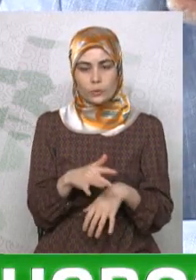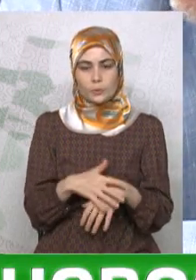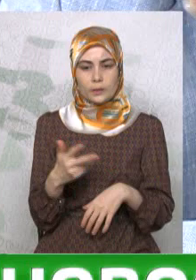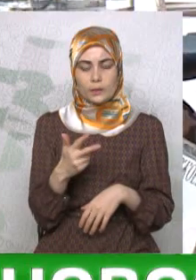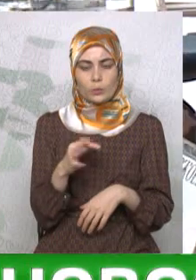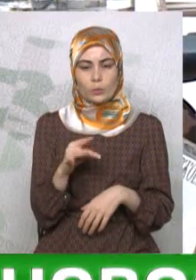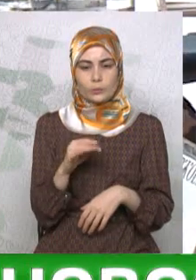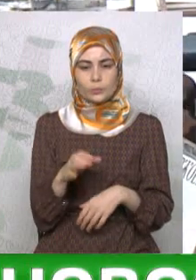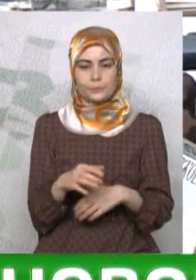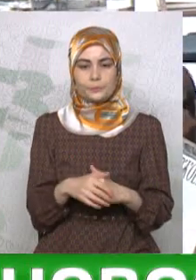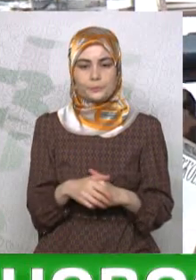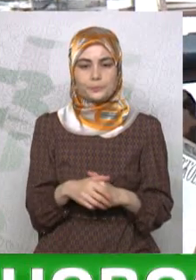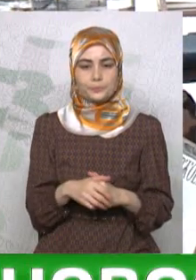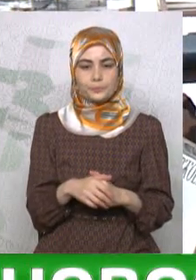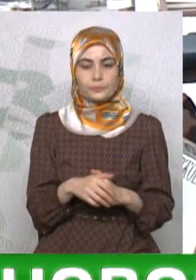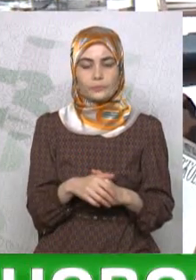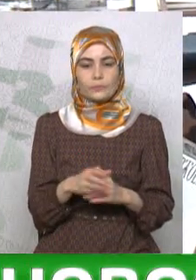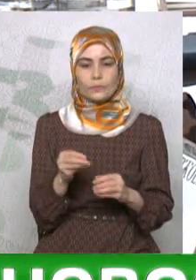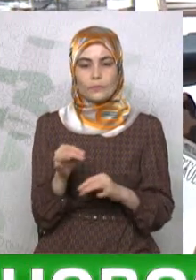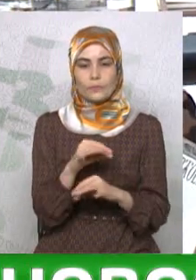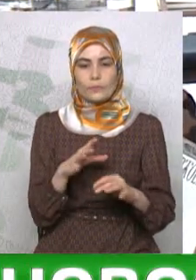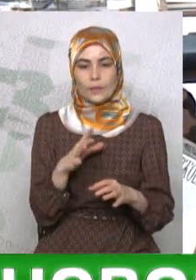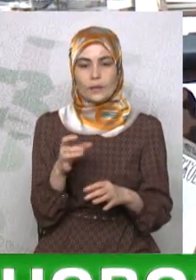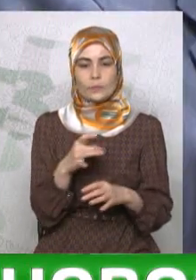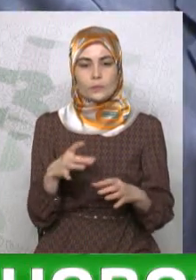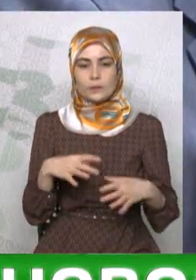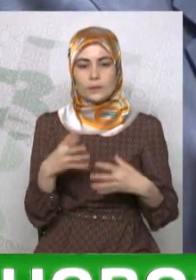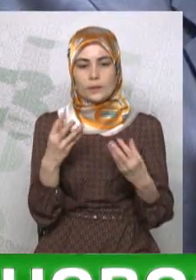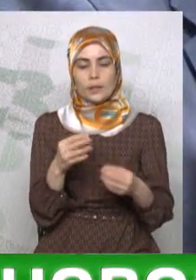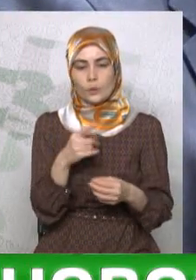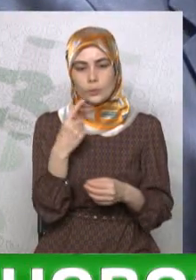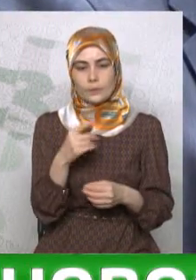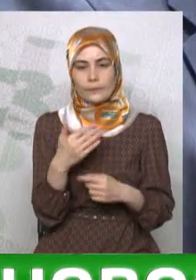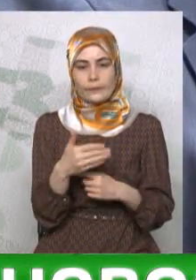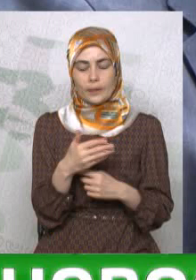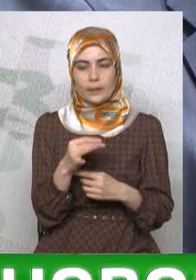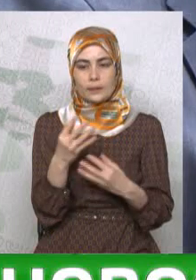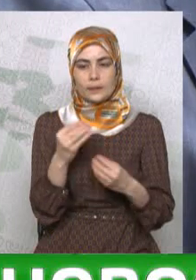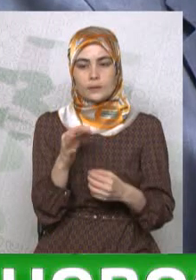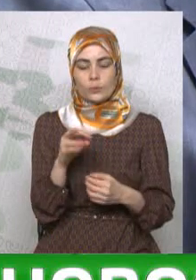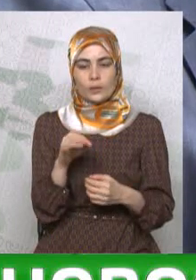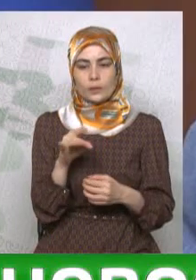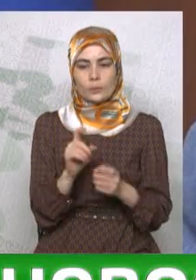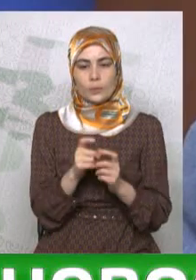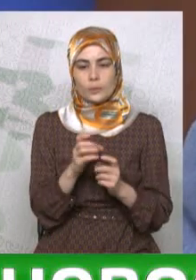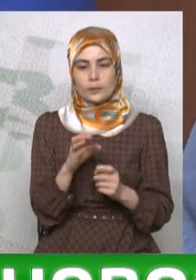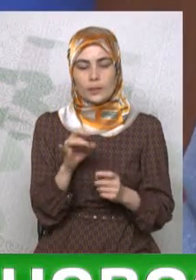тем, обсудили готовность к проведению республиканских мероприятий ко дню российского флага и дню солидарности